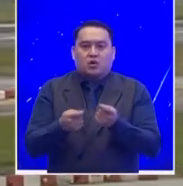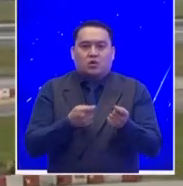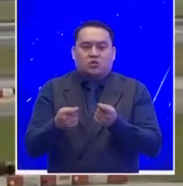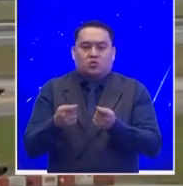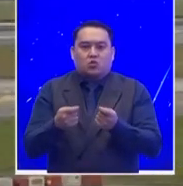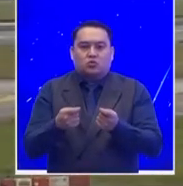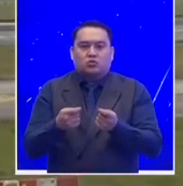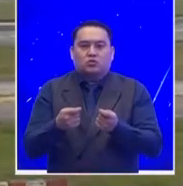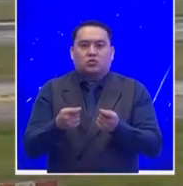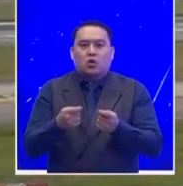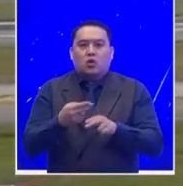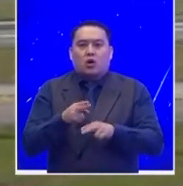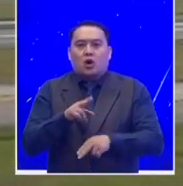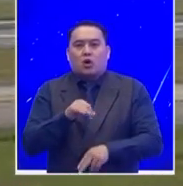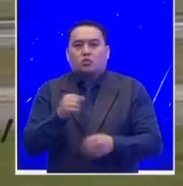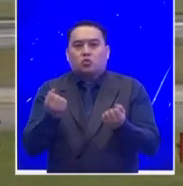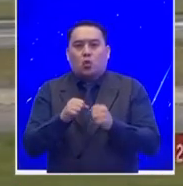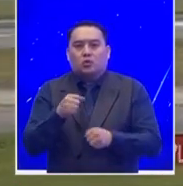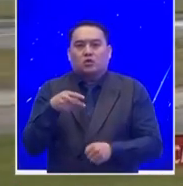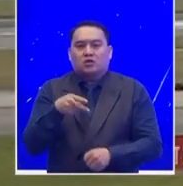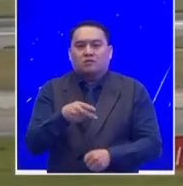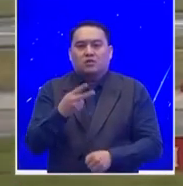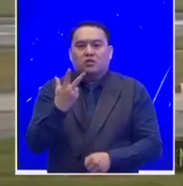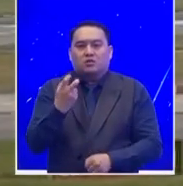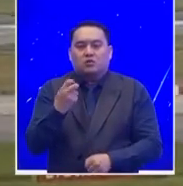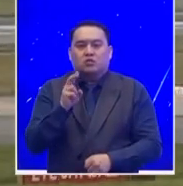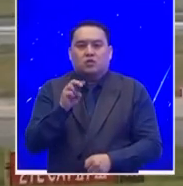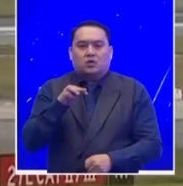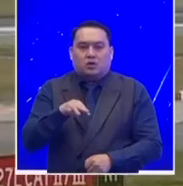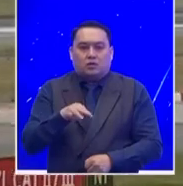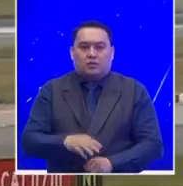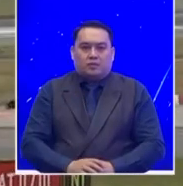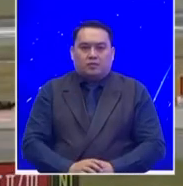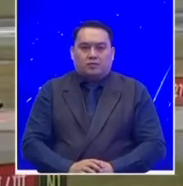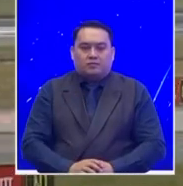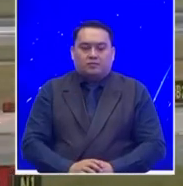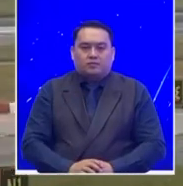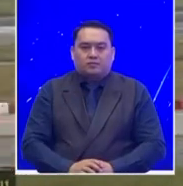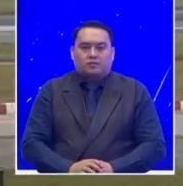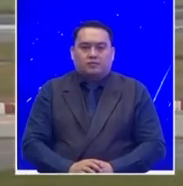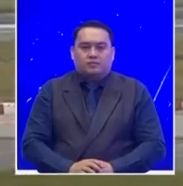только сверхзвуковой «Конкордер», скорость которого достигала 2300 км в час.